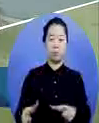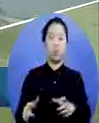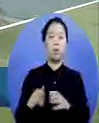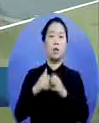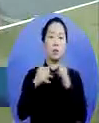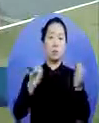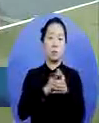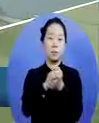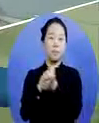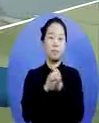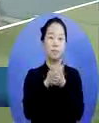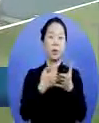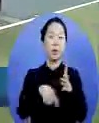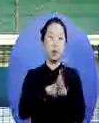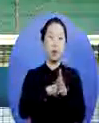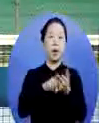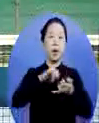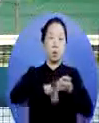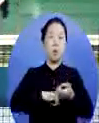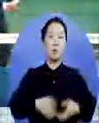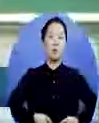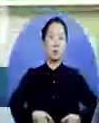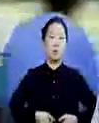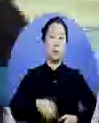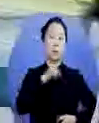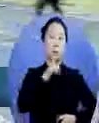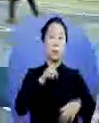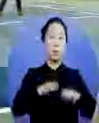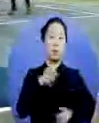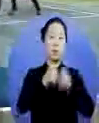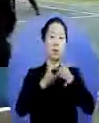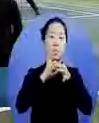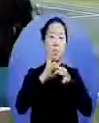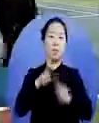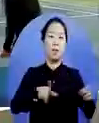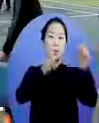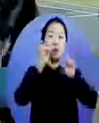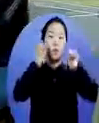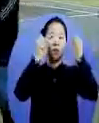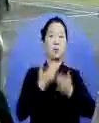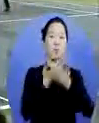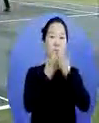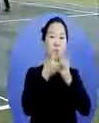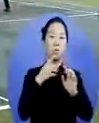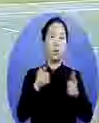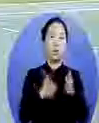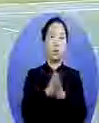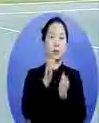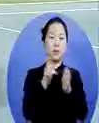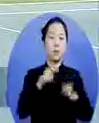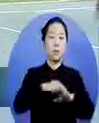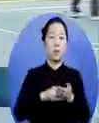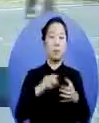소통과 화합을 위한 선택이 아닌 필수가 됐다 며 이번 대회 를 통해 생활체육 활성화 는 물론 시민들의